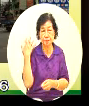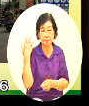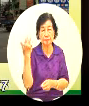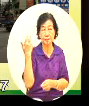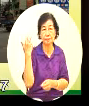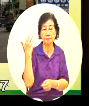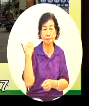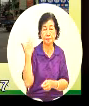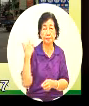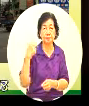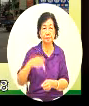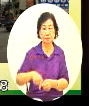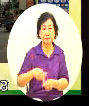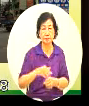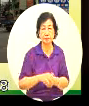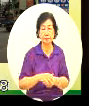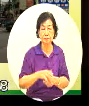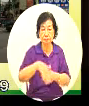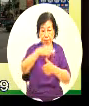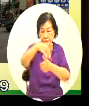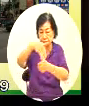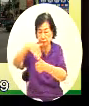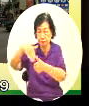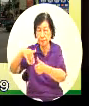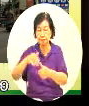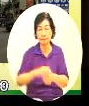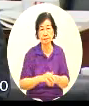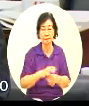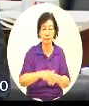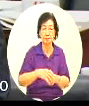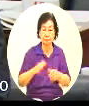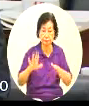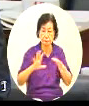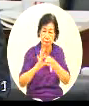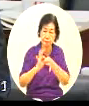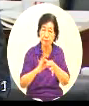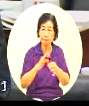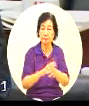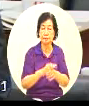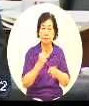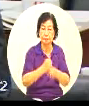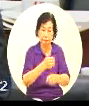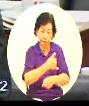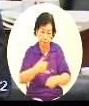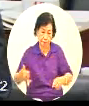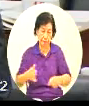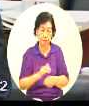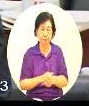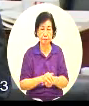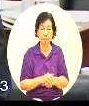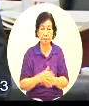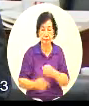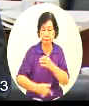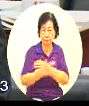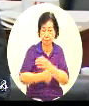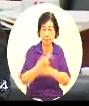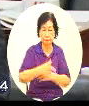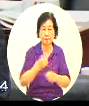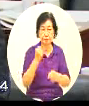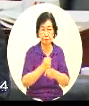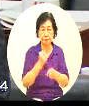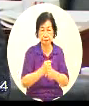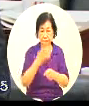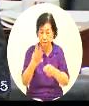哦，咱也召开相关人员，啊，较紧要甲这条路伫即几冬一冬来完